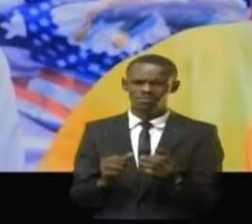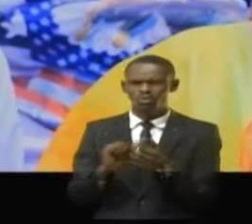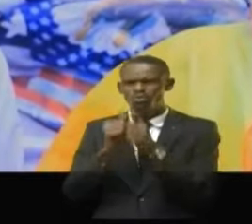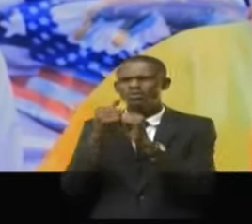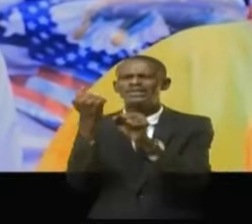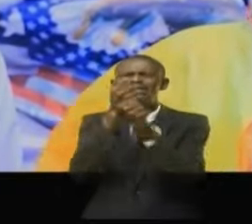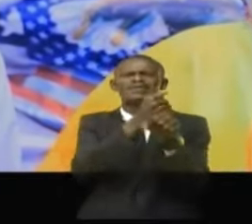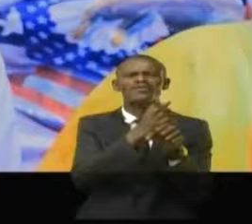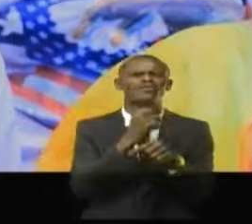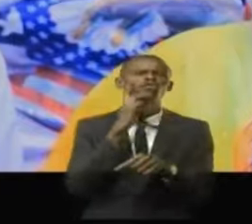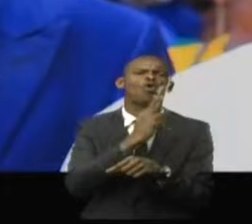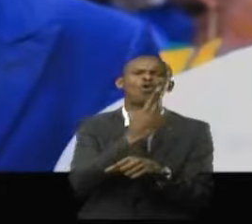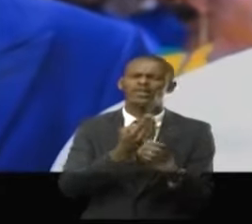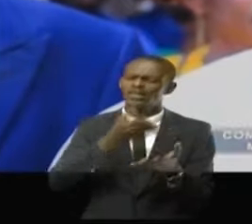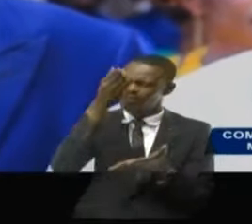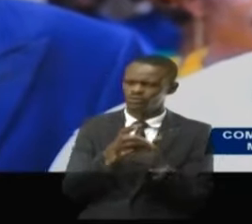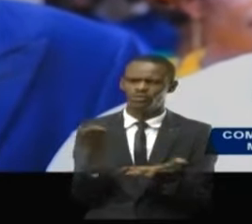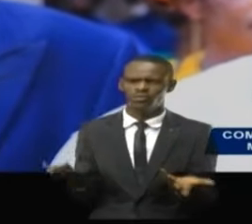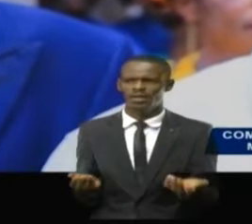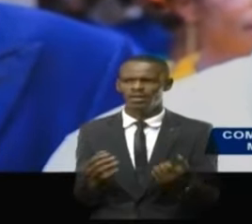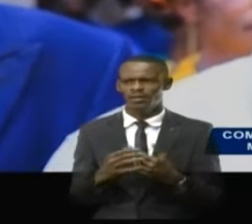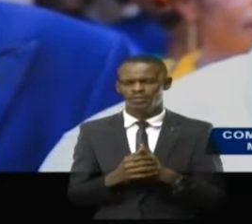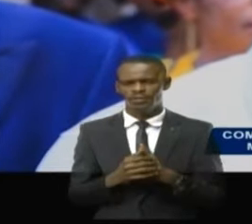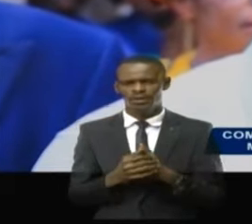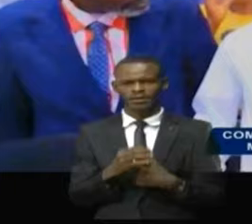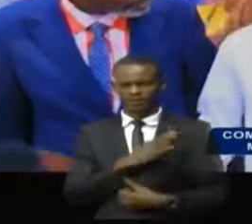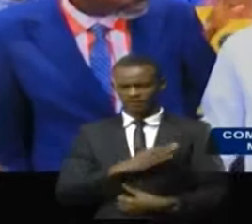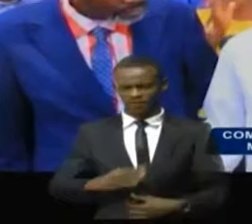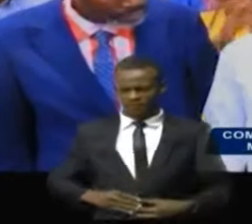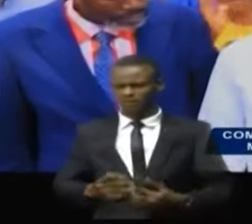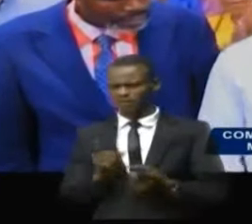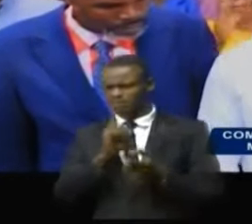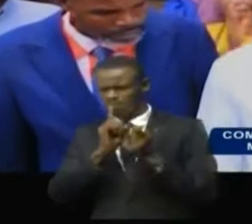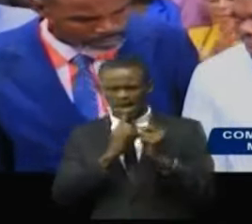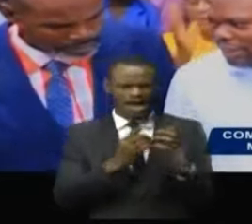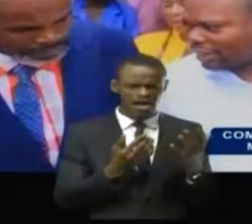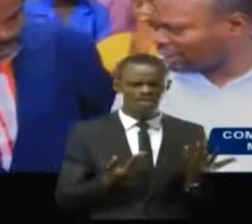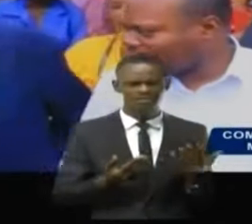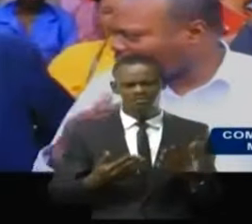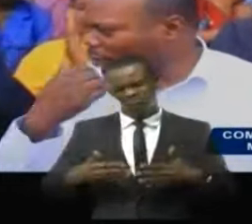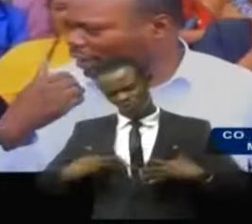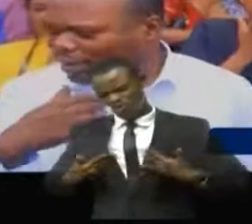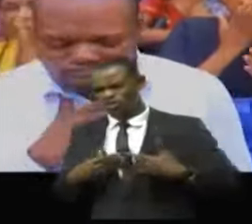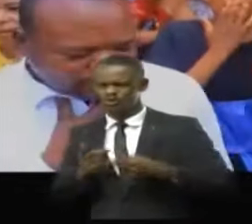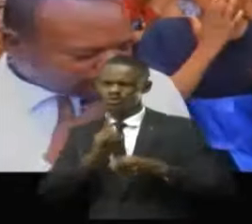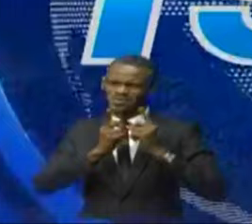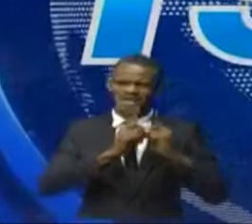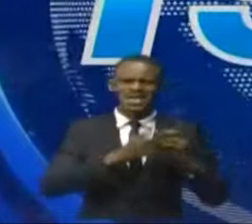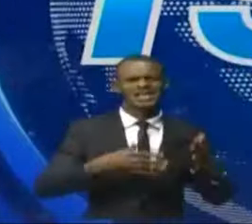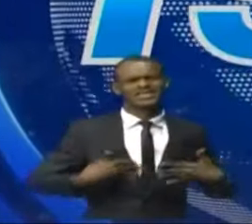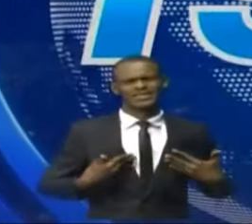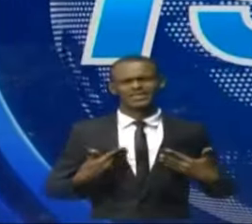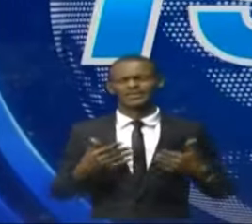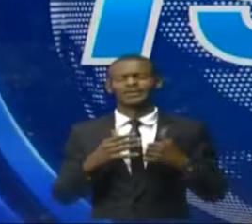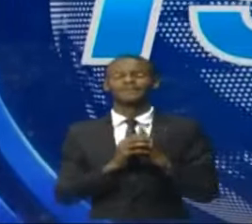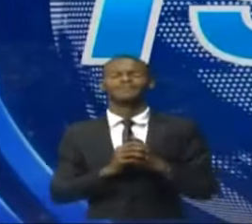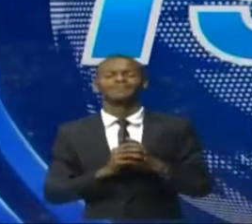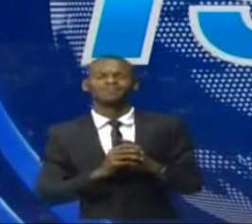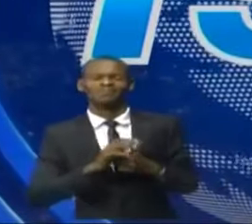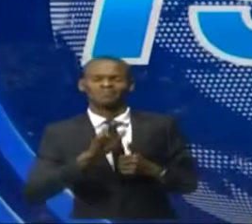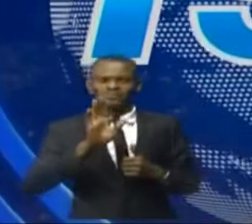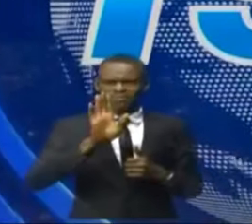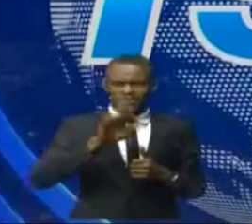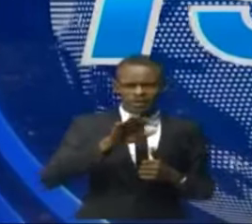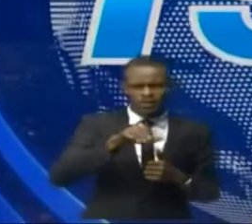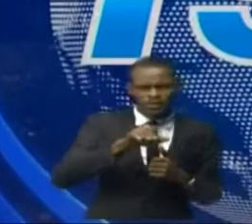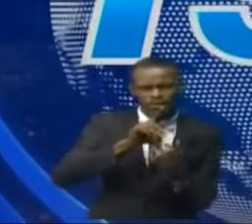C'est sur cette note de joie que le chef de la commune de Manica et ses hôtes se sont séparés. C'est un programme